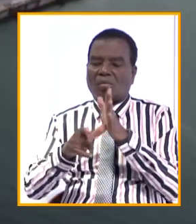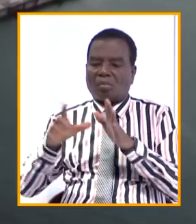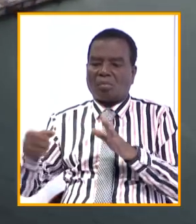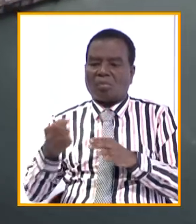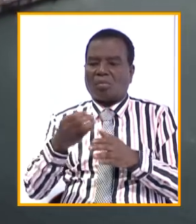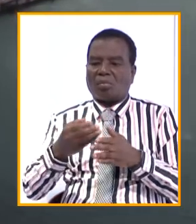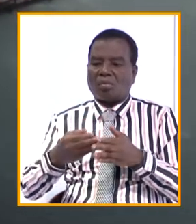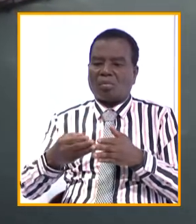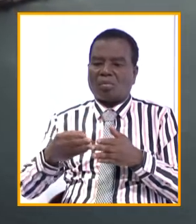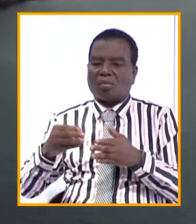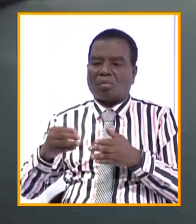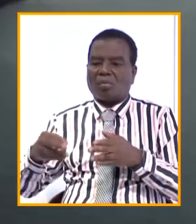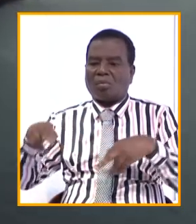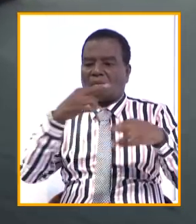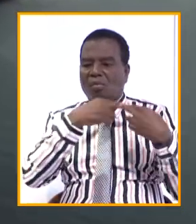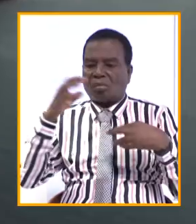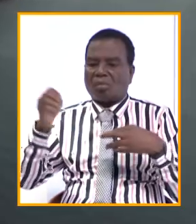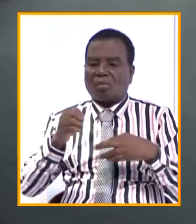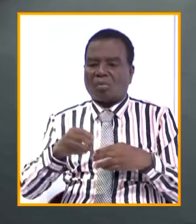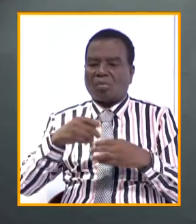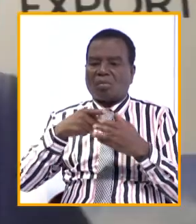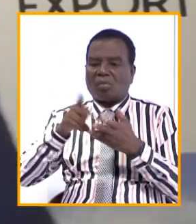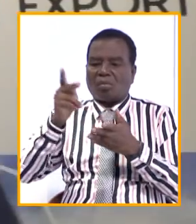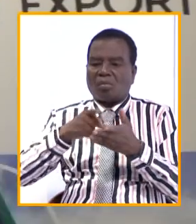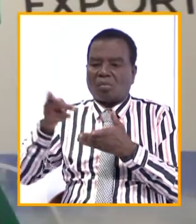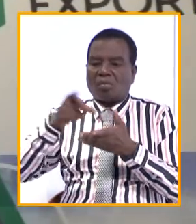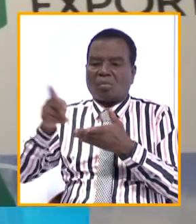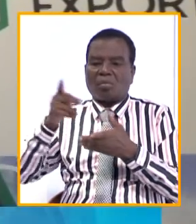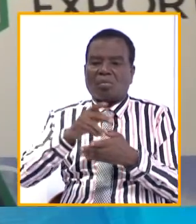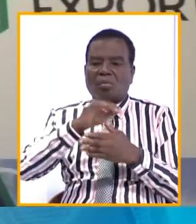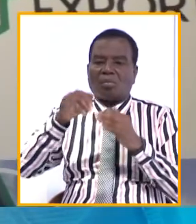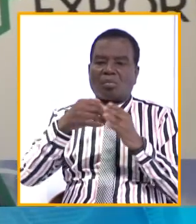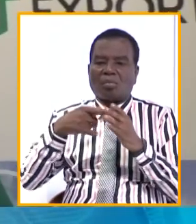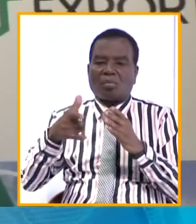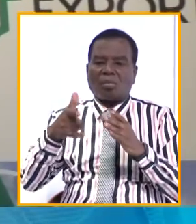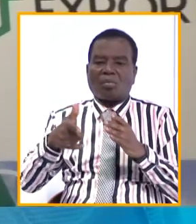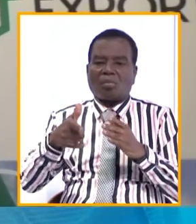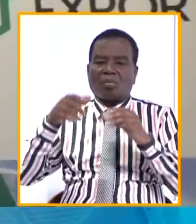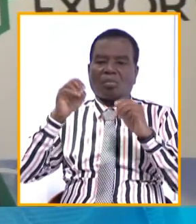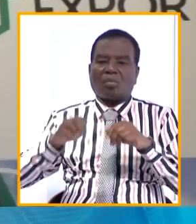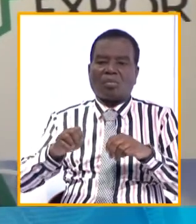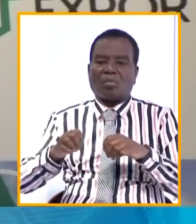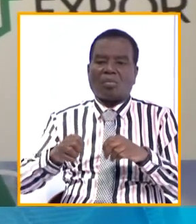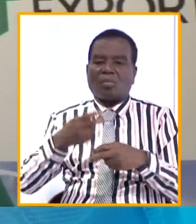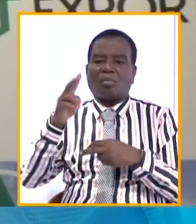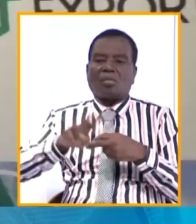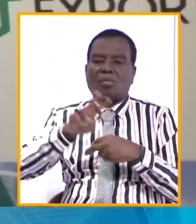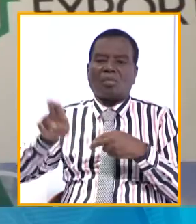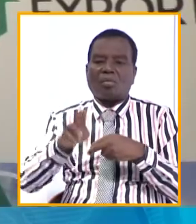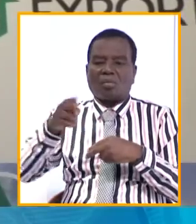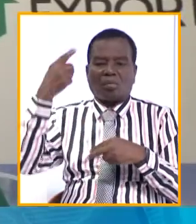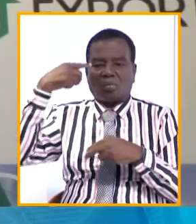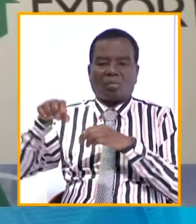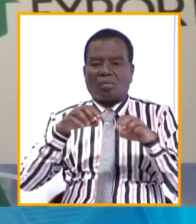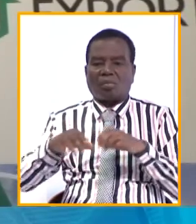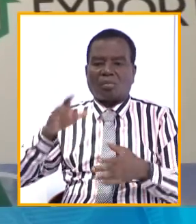relève et indemnise la PME d'exportation. En plus de cela, elles peuvent utiliser ces garanties-là pour se